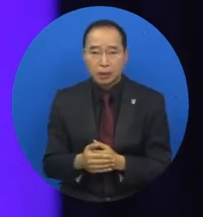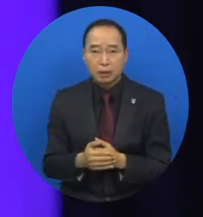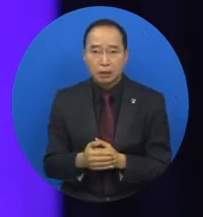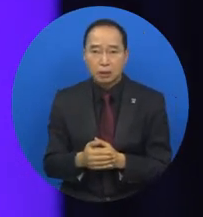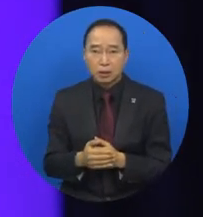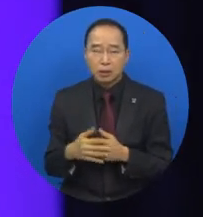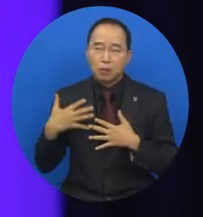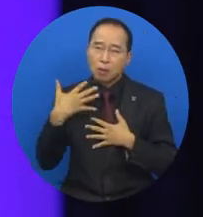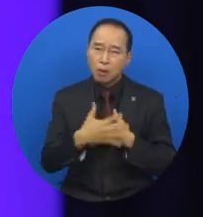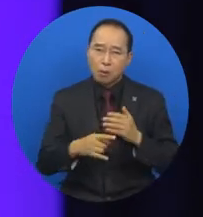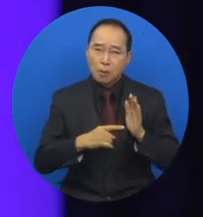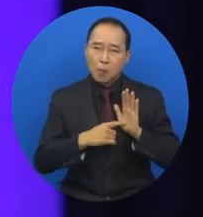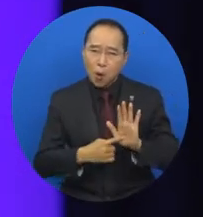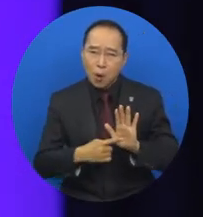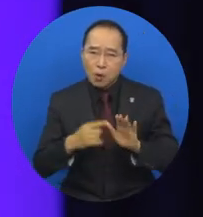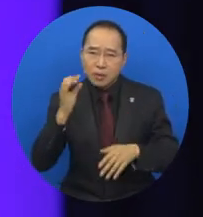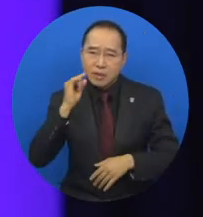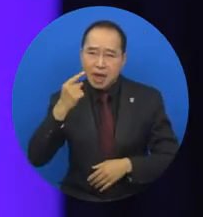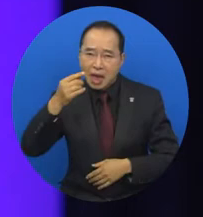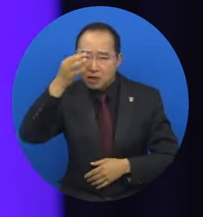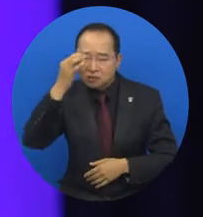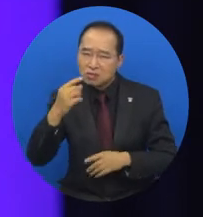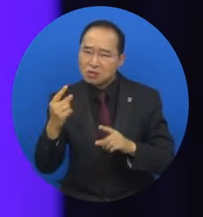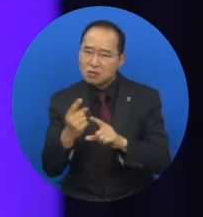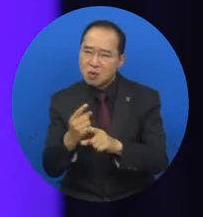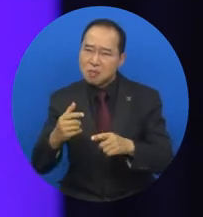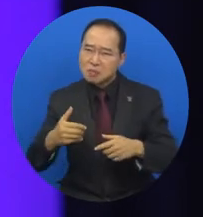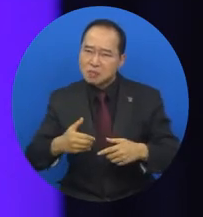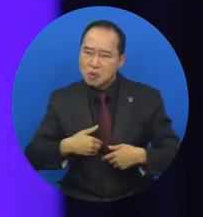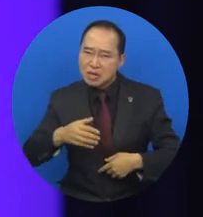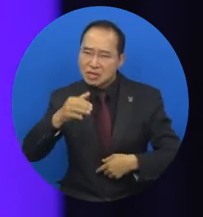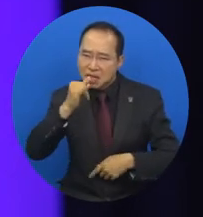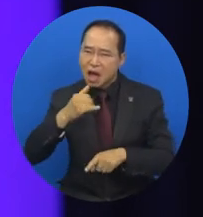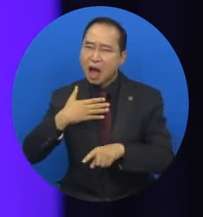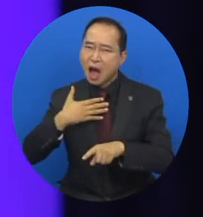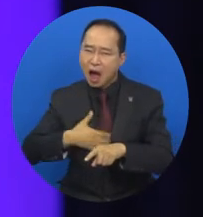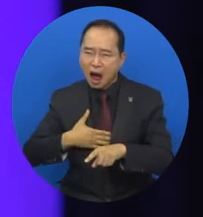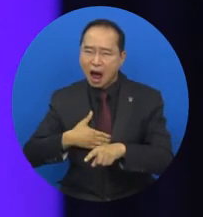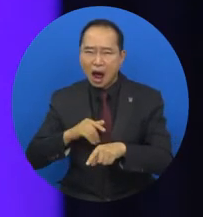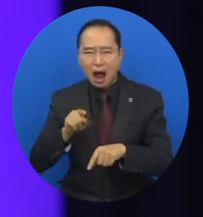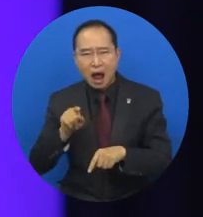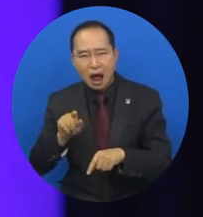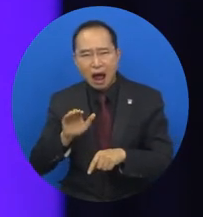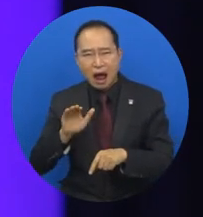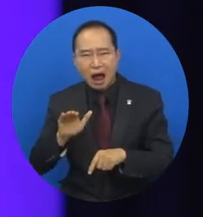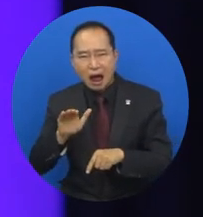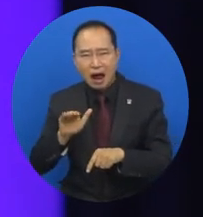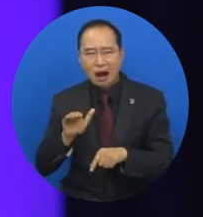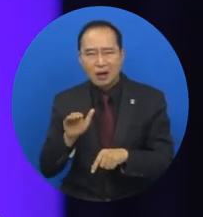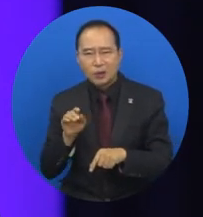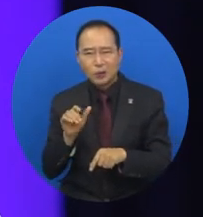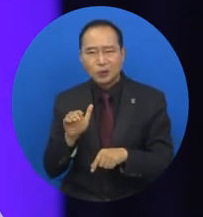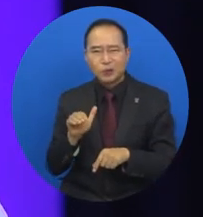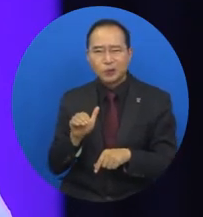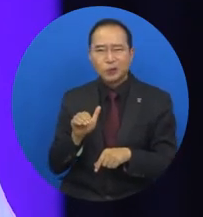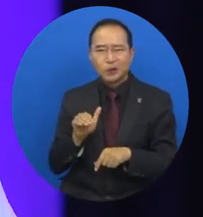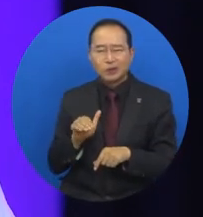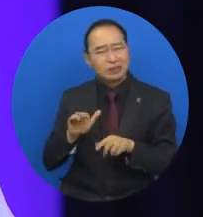같습니다. 그리고 계속 표현 예술 치료에 대한 자각은 있었지만 왠지 저항이 올라왔고 그 이유를